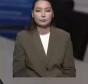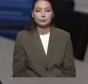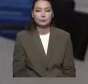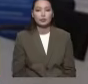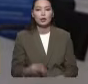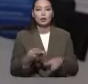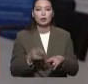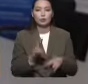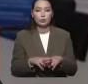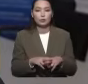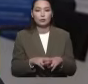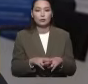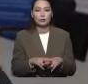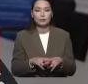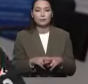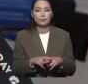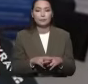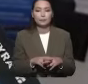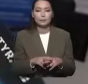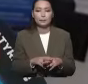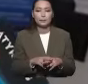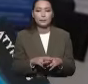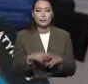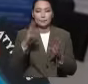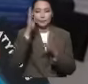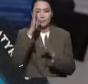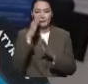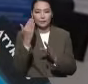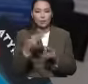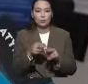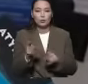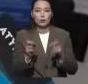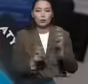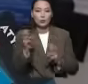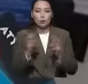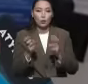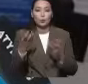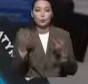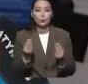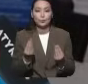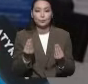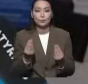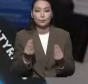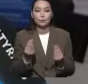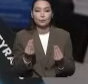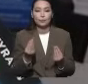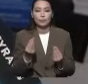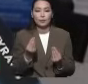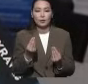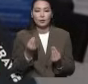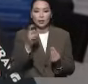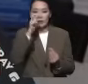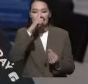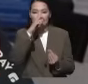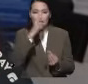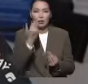Сондықтан завод күрделі болып келеді. Сол завод өңдеген кезде күкірт сутегі